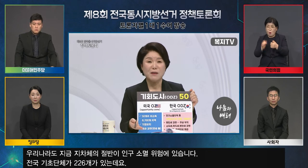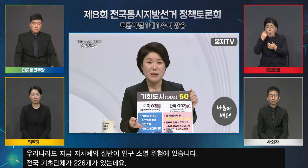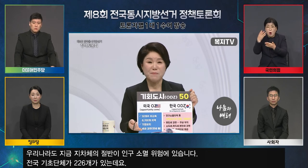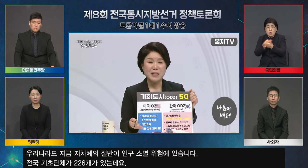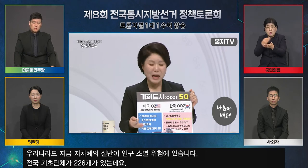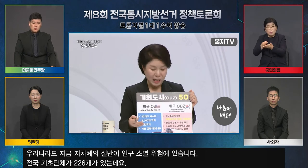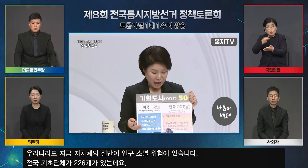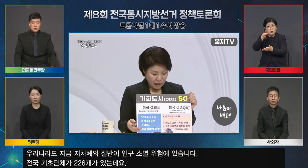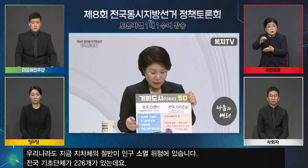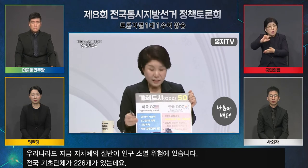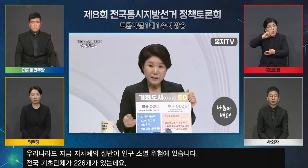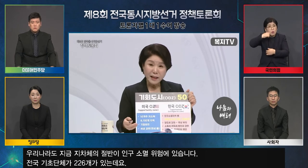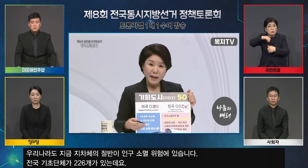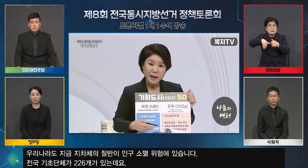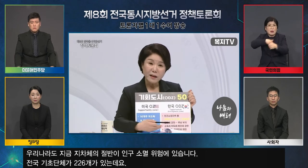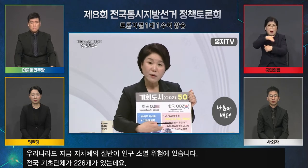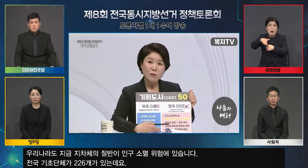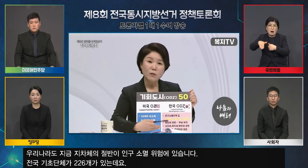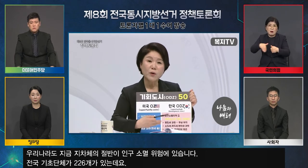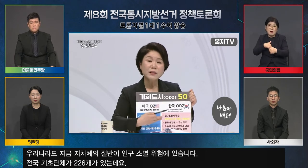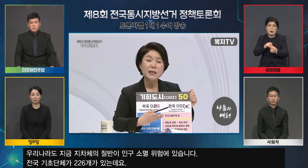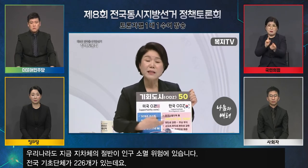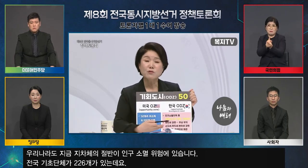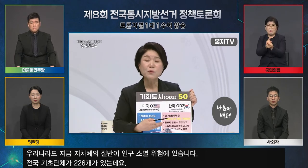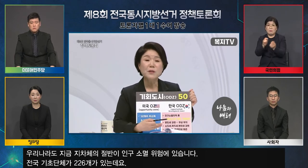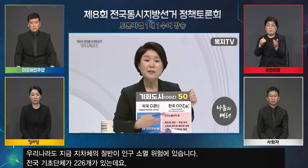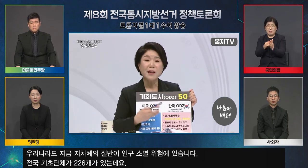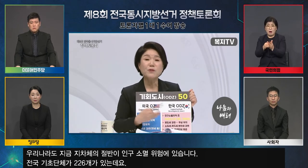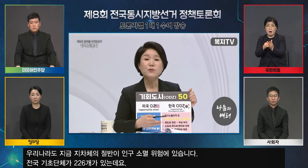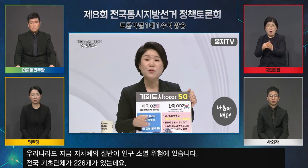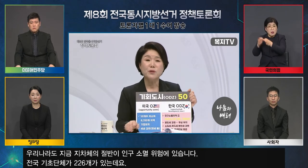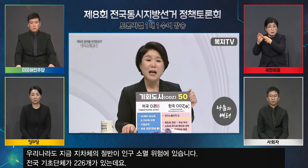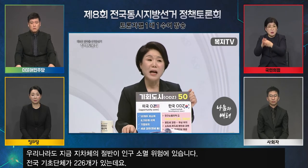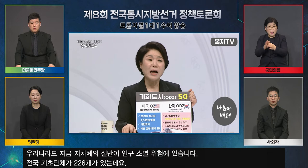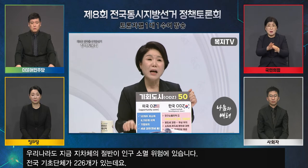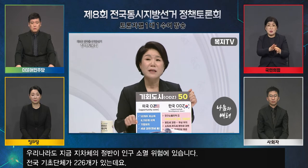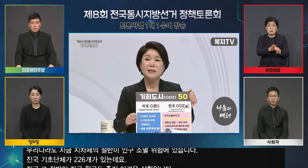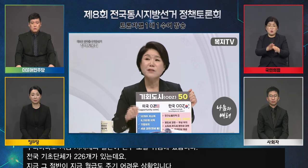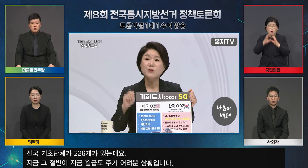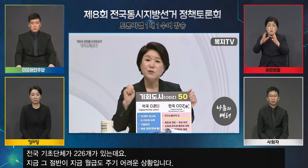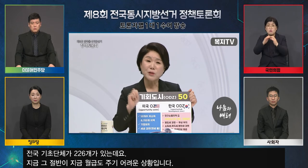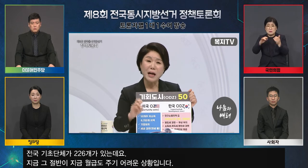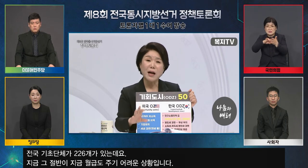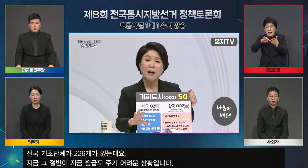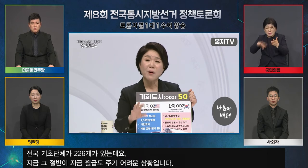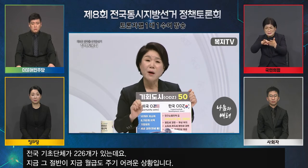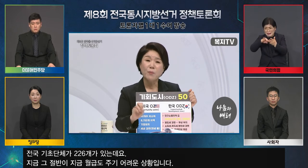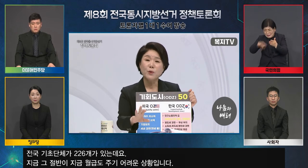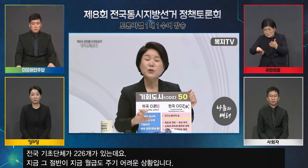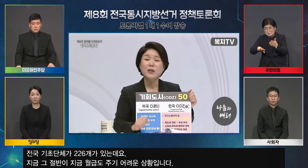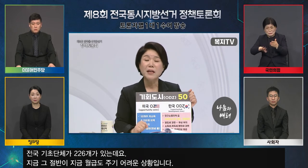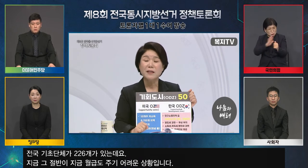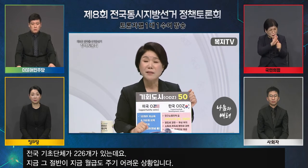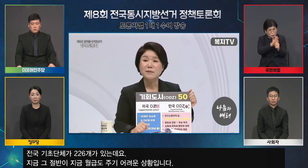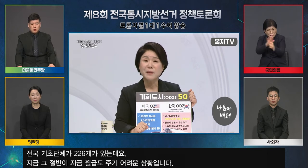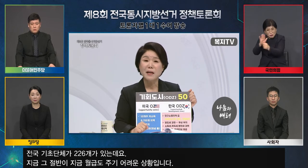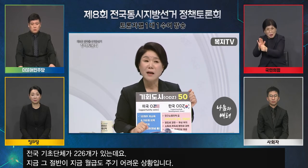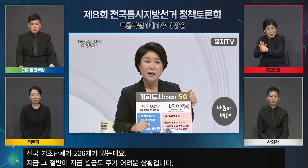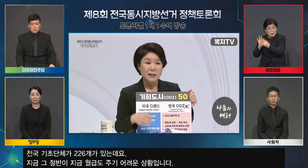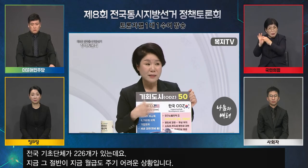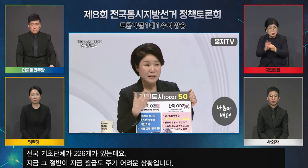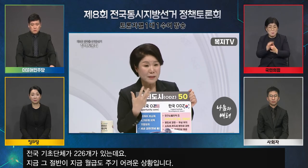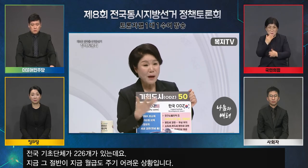주기 어려운 상황입니다. 그런데 언제까지 국민의 세금으로 다 재정으로 다 보존해야